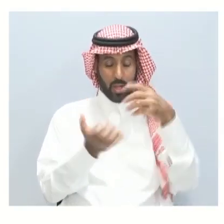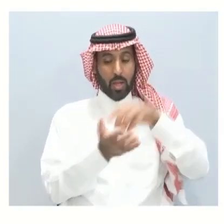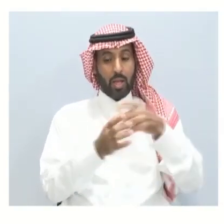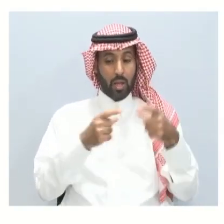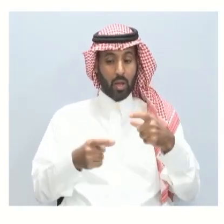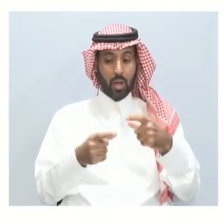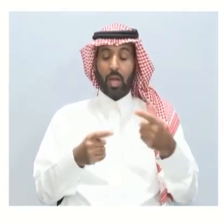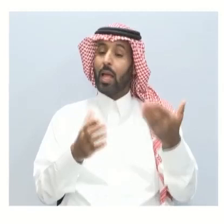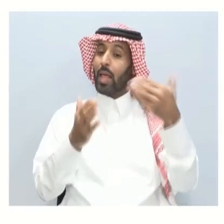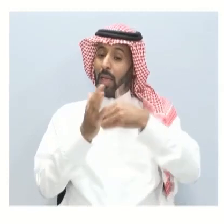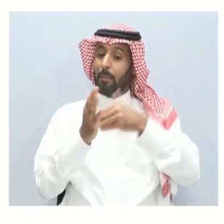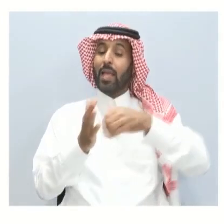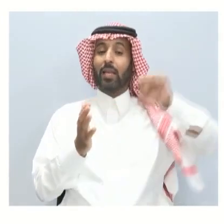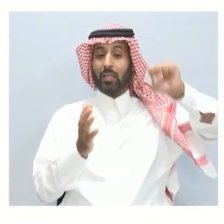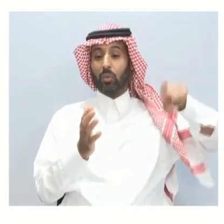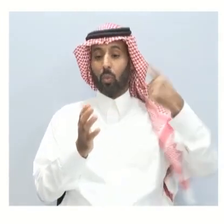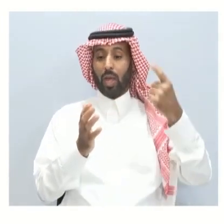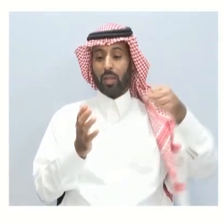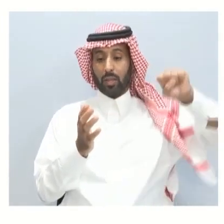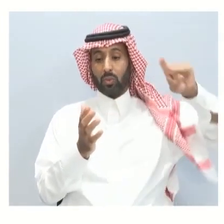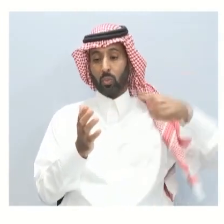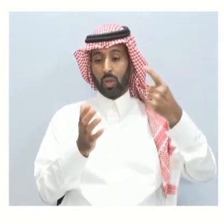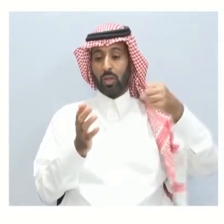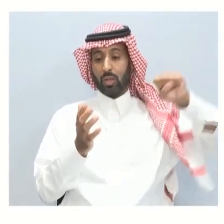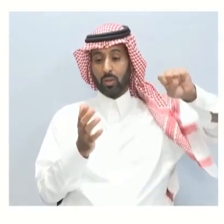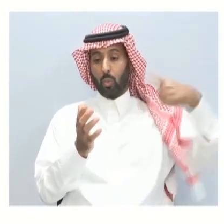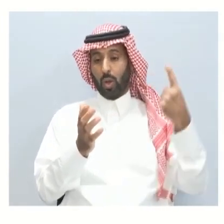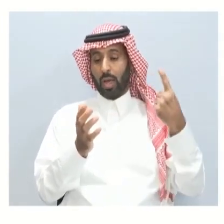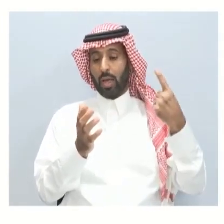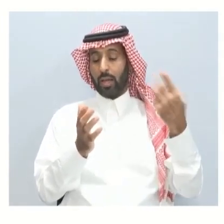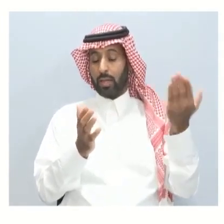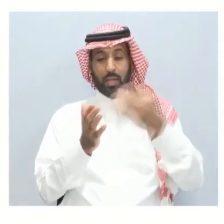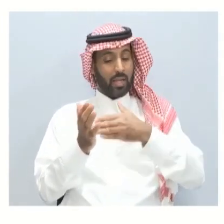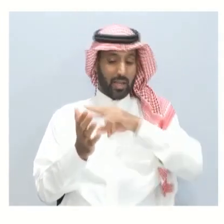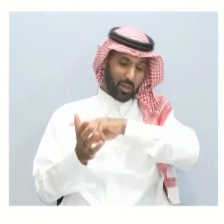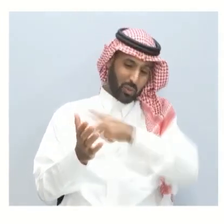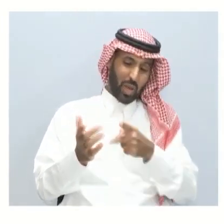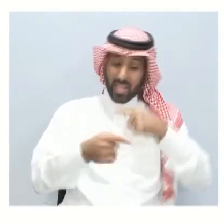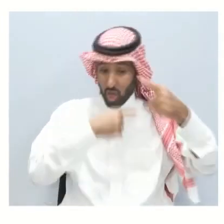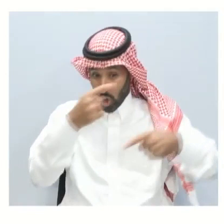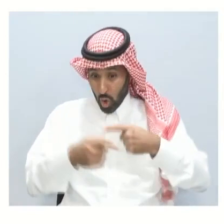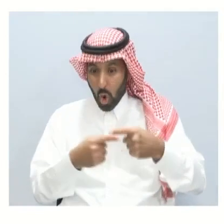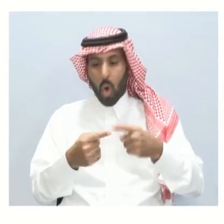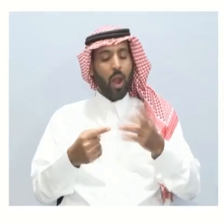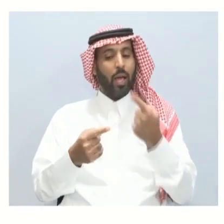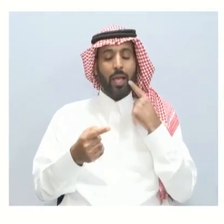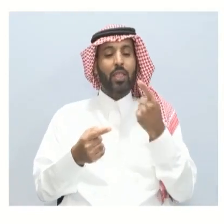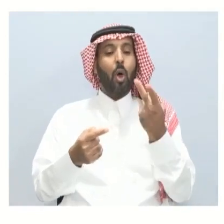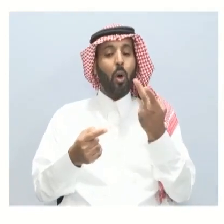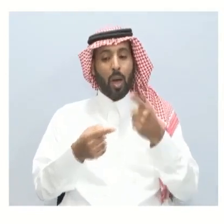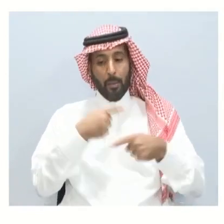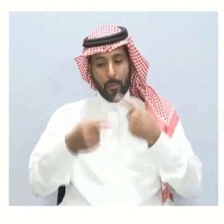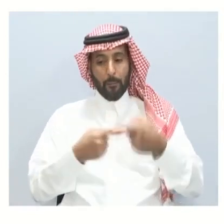ستنتهي باس ون اس ون اس ون واس ون طبعا ستختلف فقط في عدد او رقم